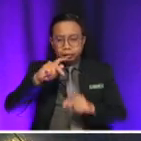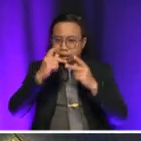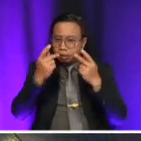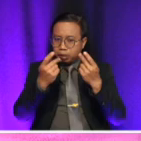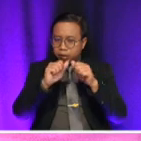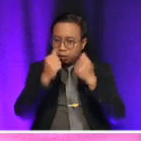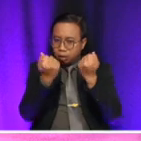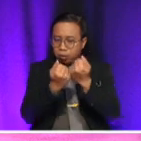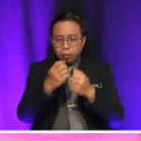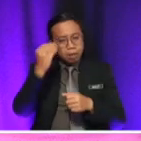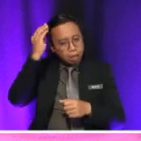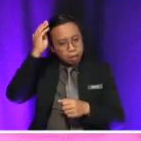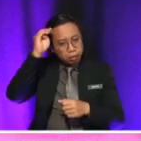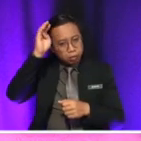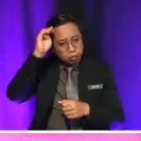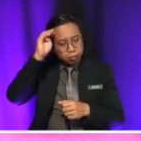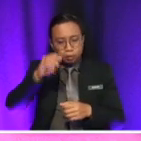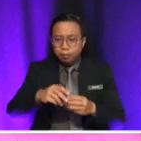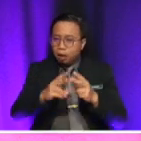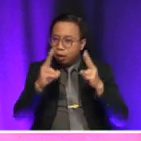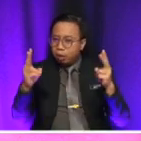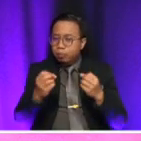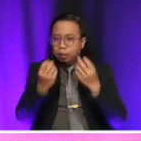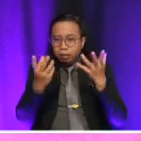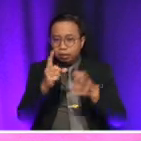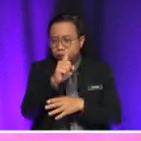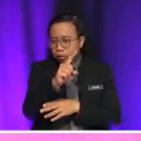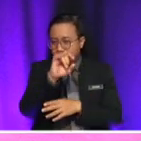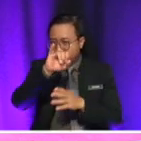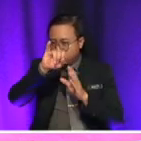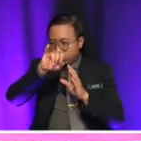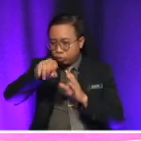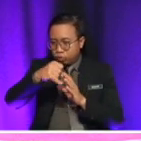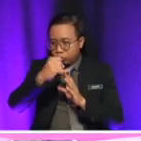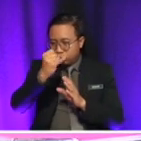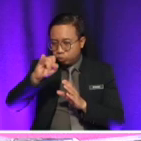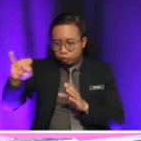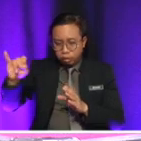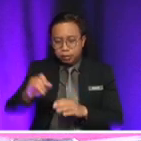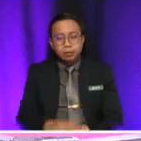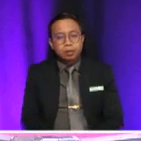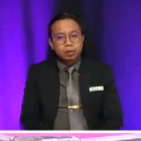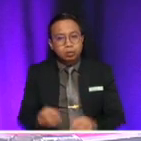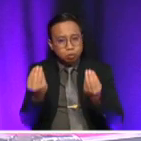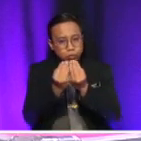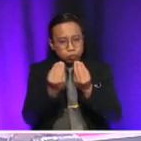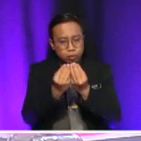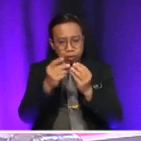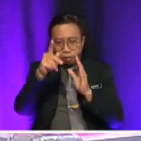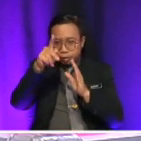keluar mengundi ketika itu sebanyak 1.78.000 Oke dan jumlah penghuni ketika itu